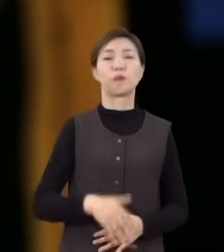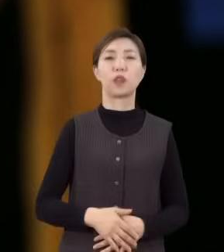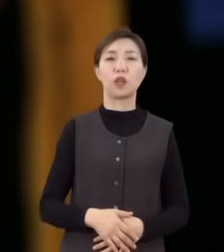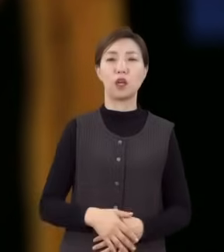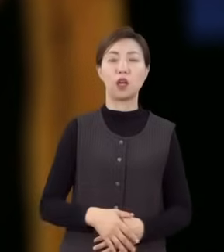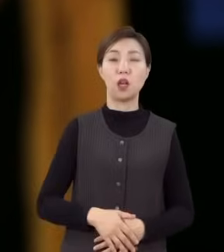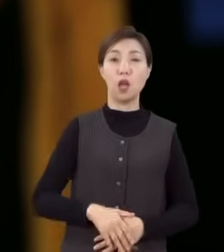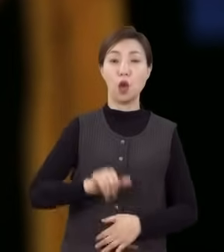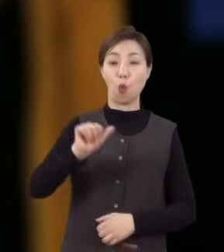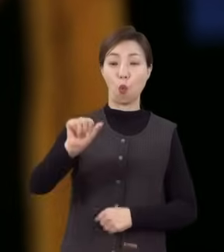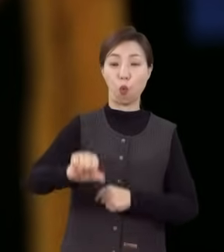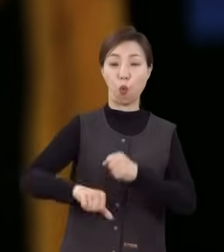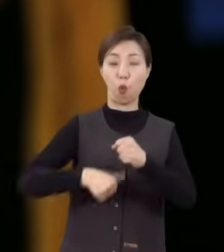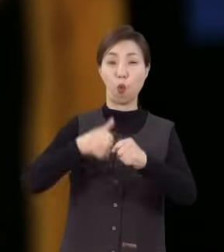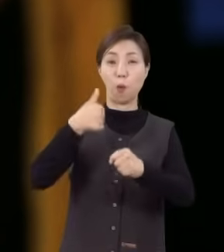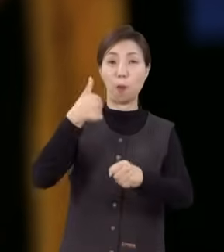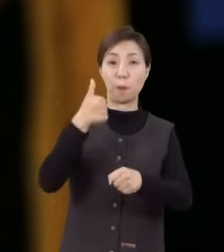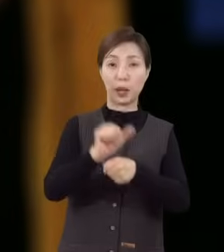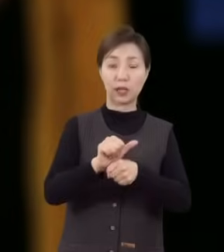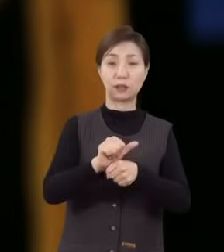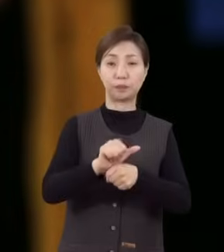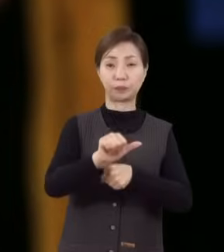동안. 500생을 사람 몸을 받다가